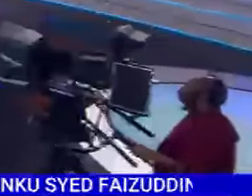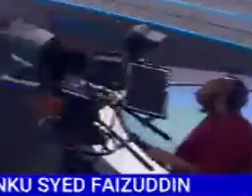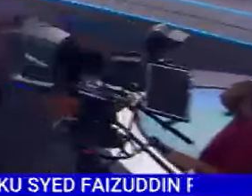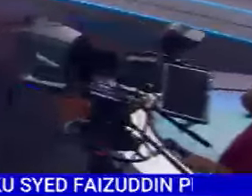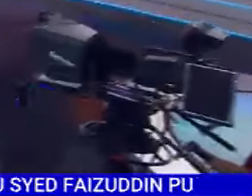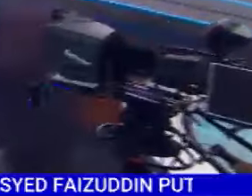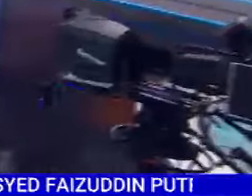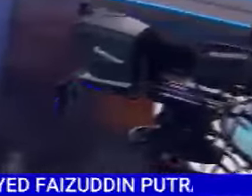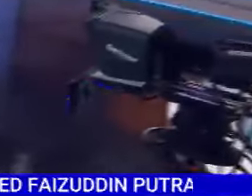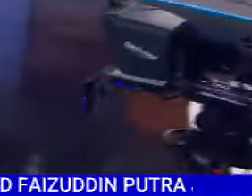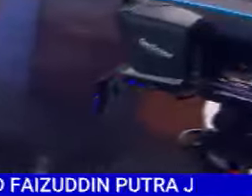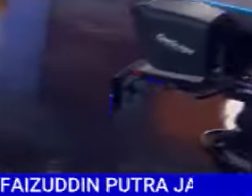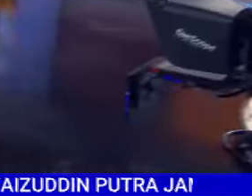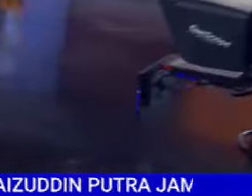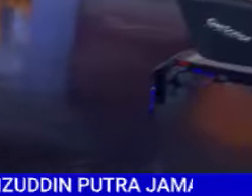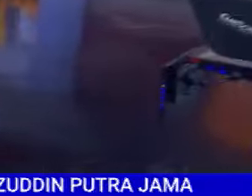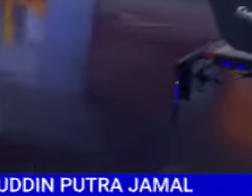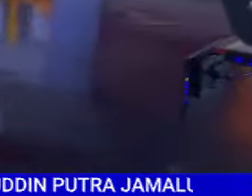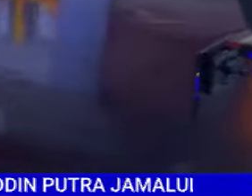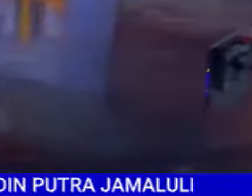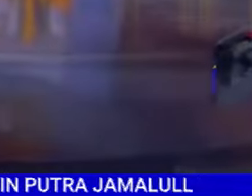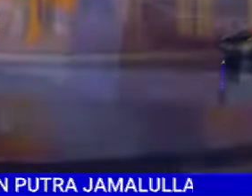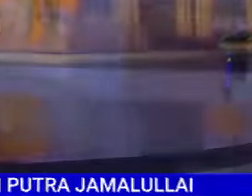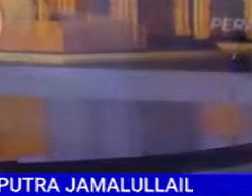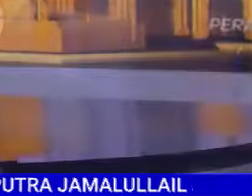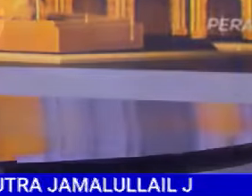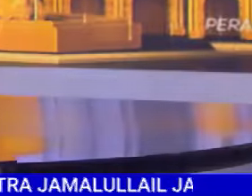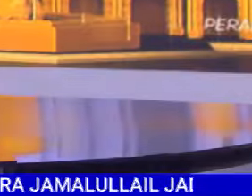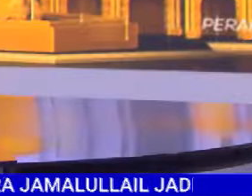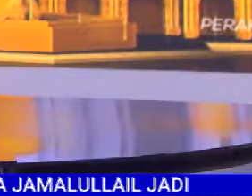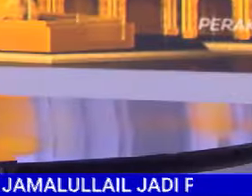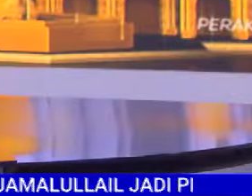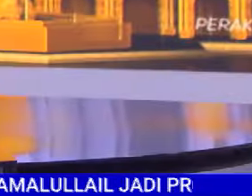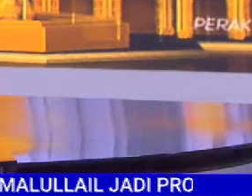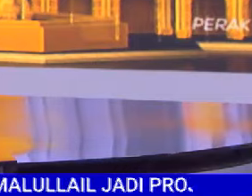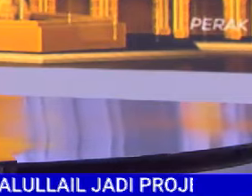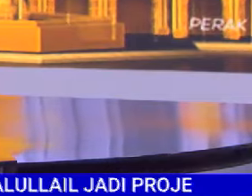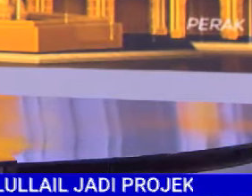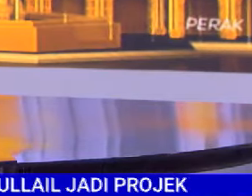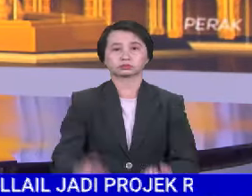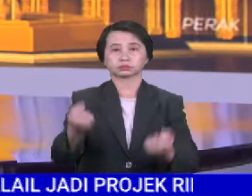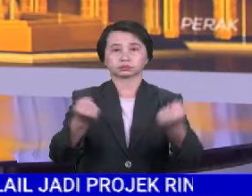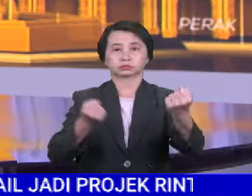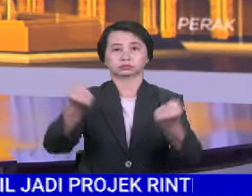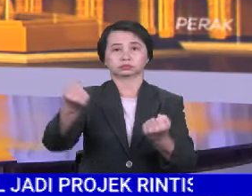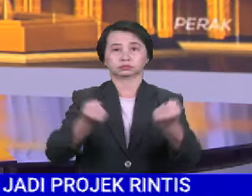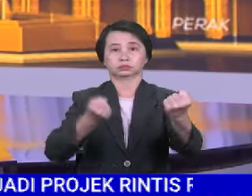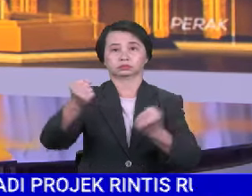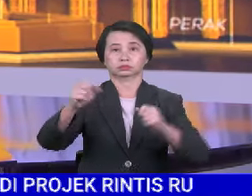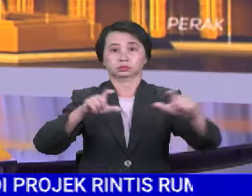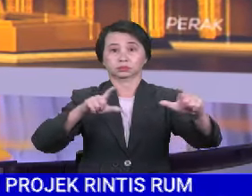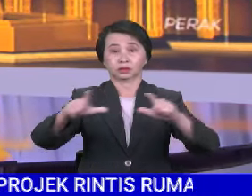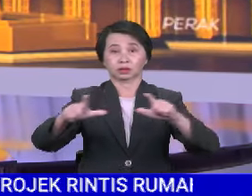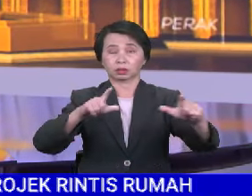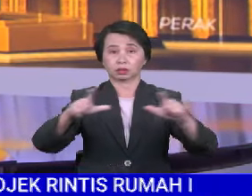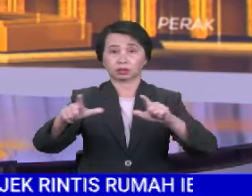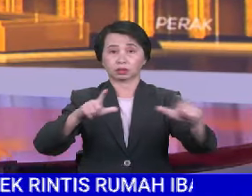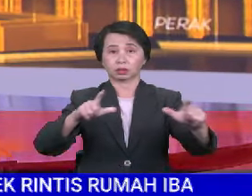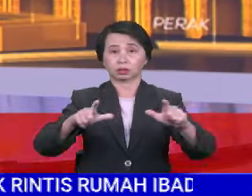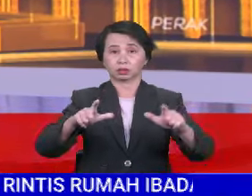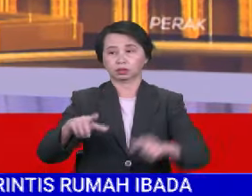Hai iming-iming cuma ngomongin pemaju trainer yang terbabit kemalangan yang mau